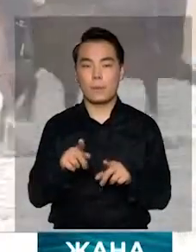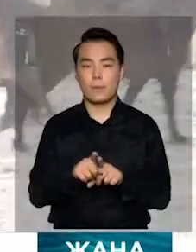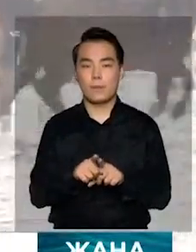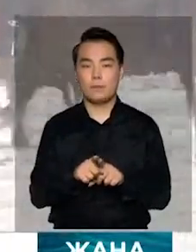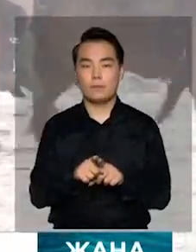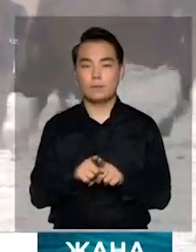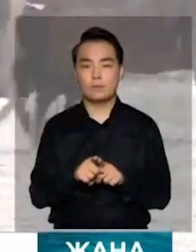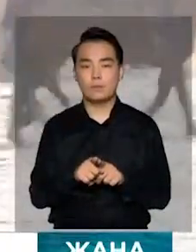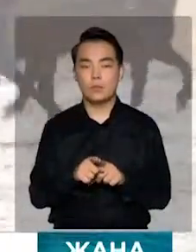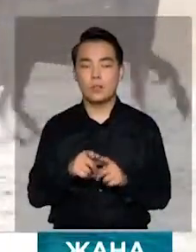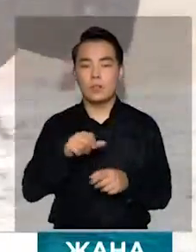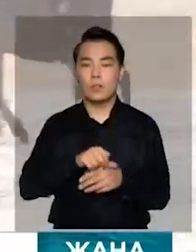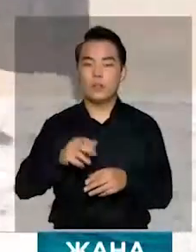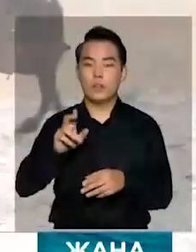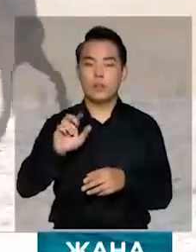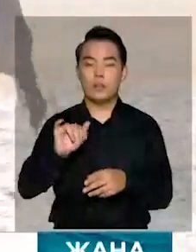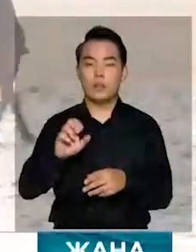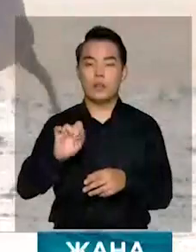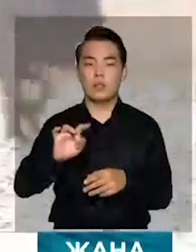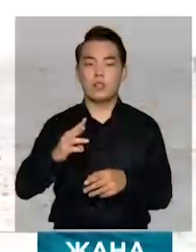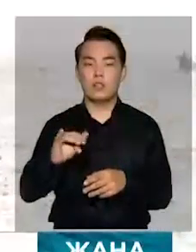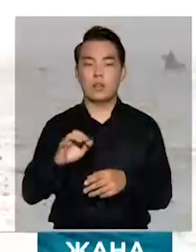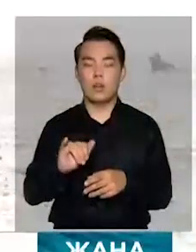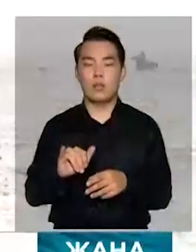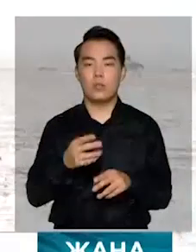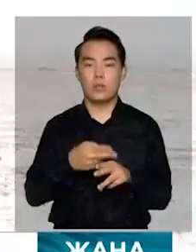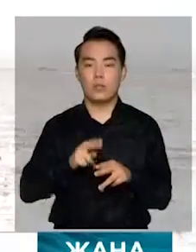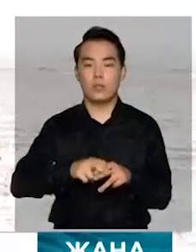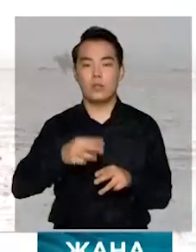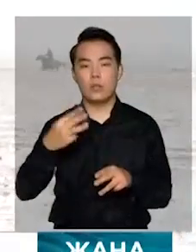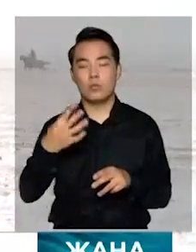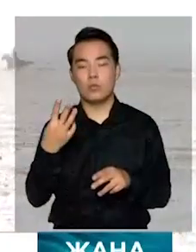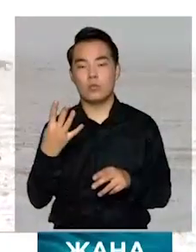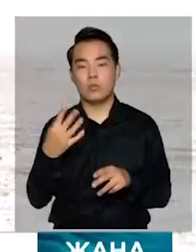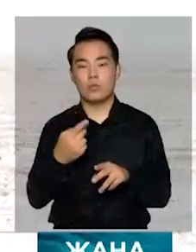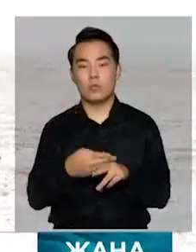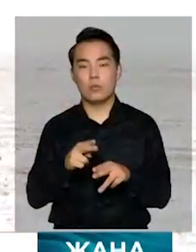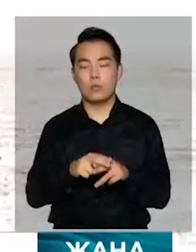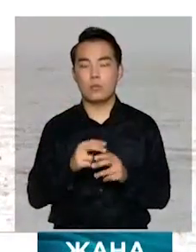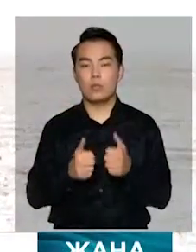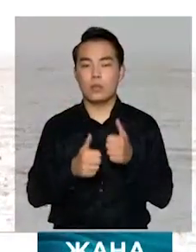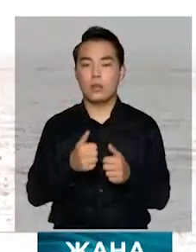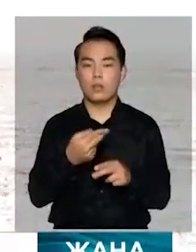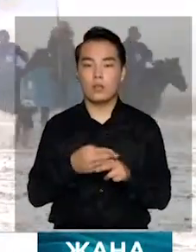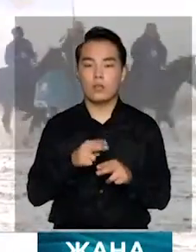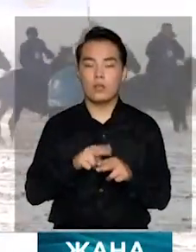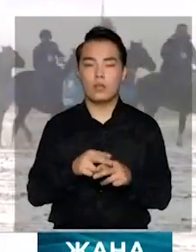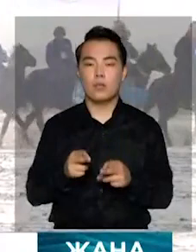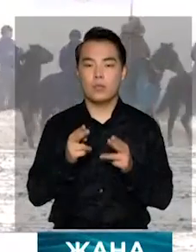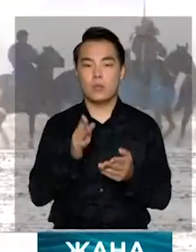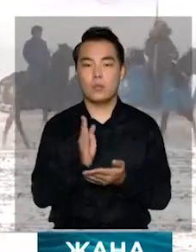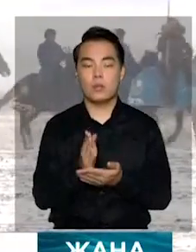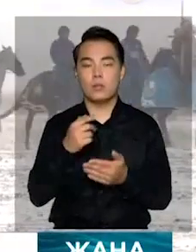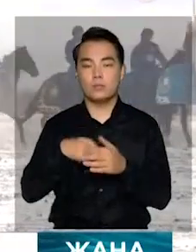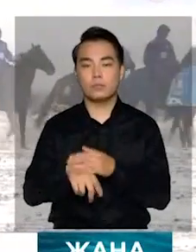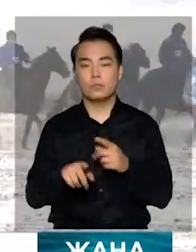команда, Шет, Бұқар, Жырау. Бұл жүлде қорыны ұлттық спорт жанашырлары, ағаларымыз жүлде қорын қойып жатыр. Ойыннан